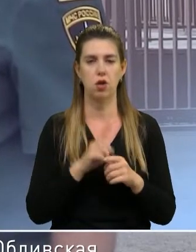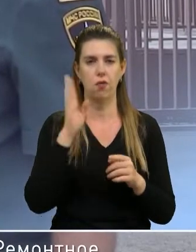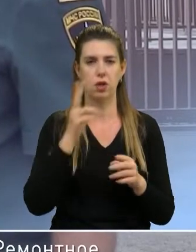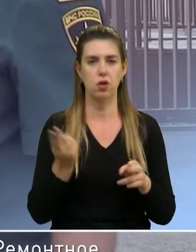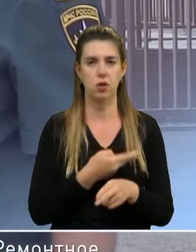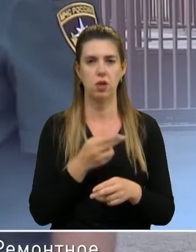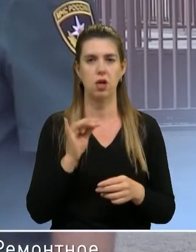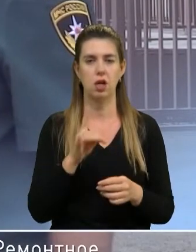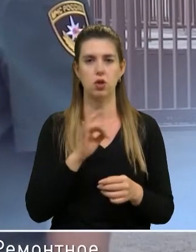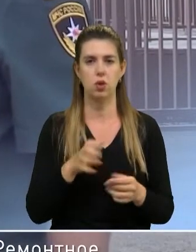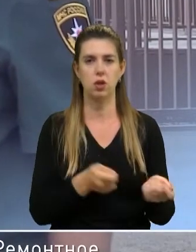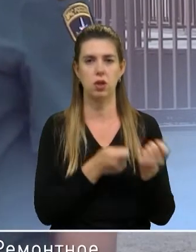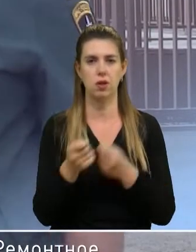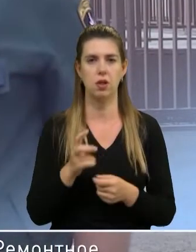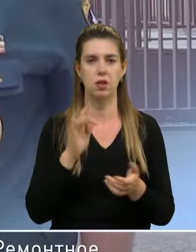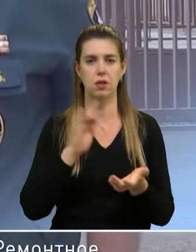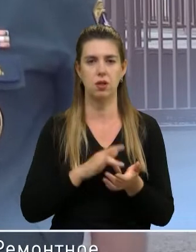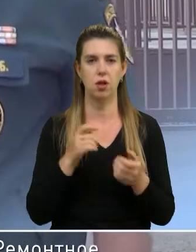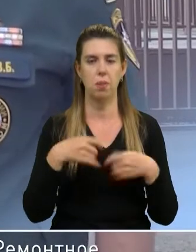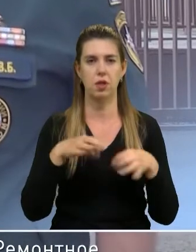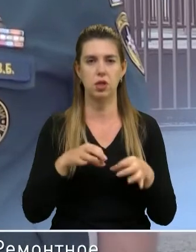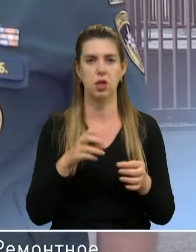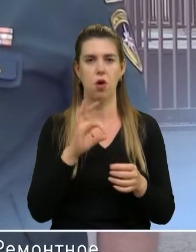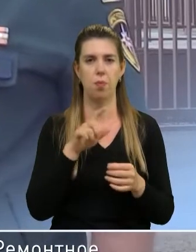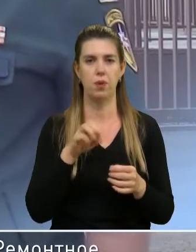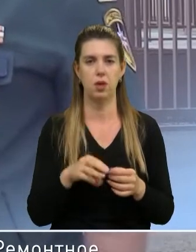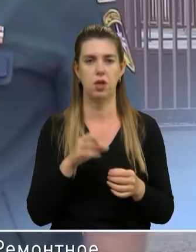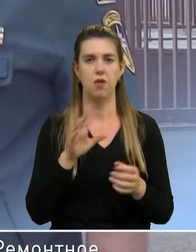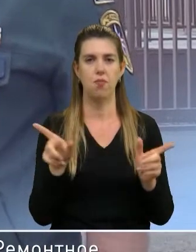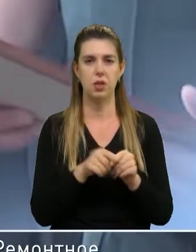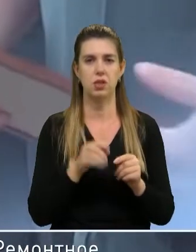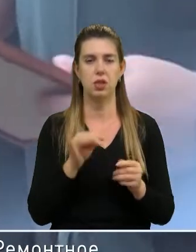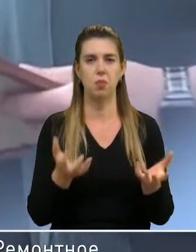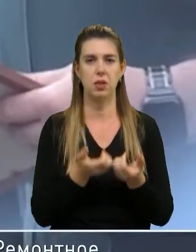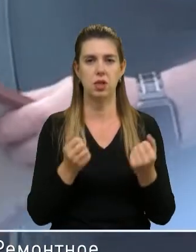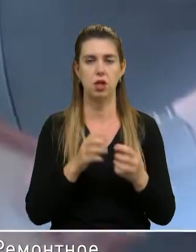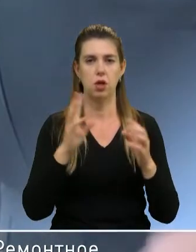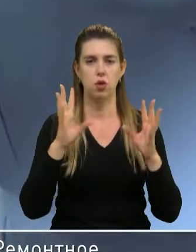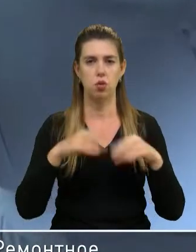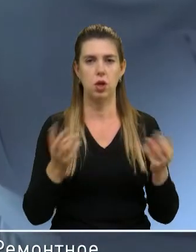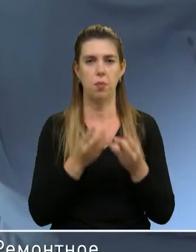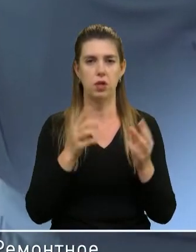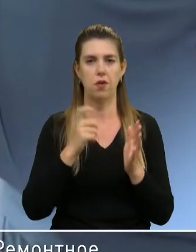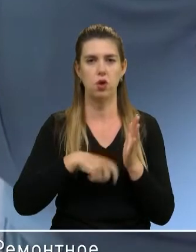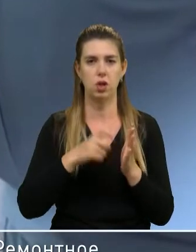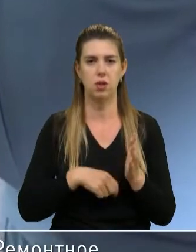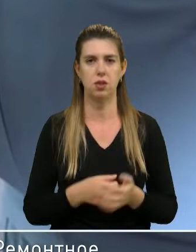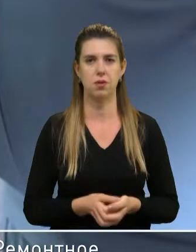водоснабжения. Ресурс доставляли на автоцистернах к социальным объектам. Вместе с тем спасатели тушили пожары в Донецке.